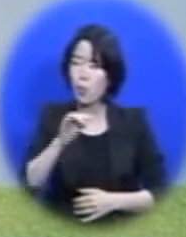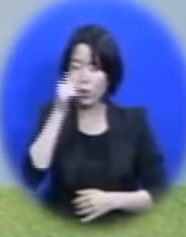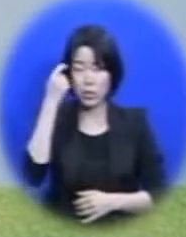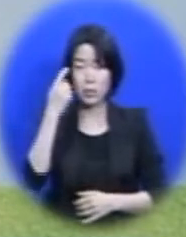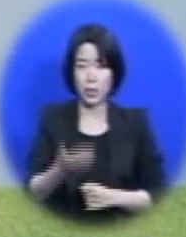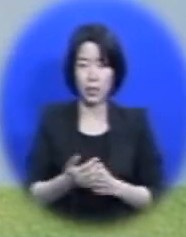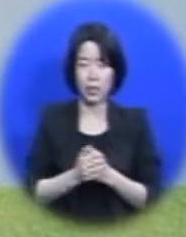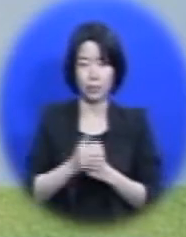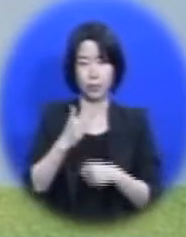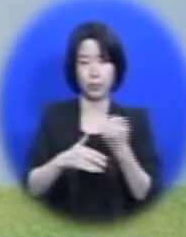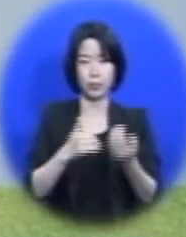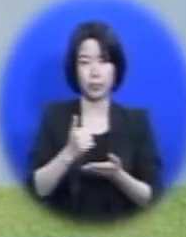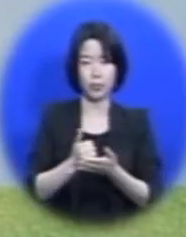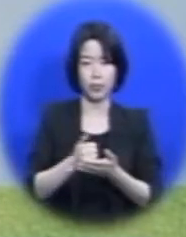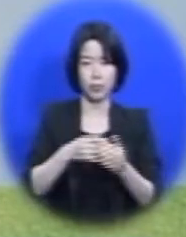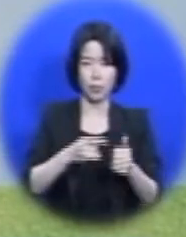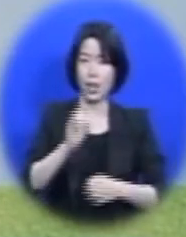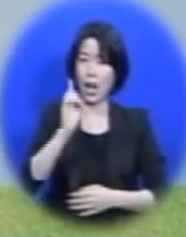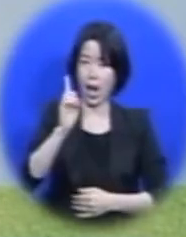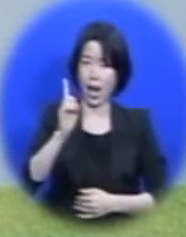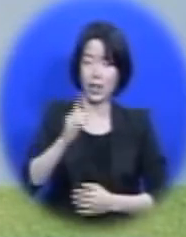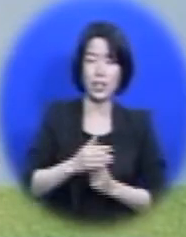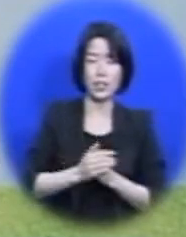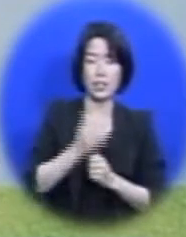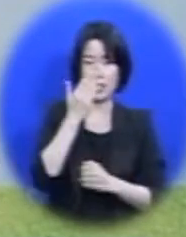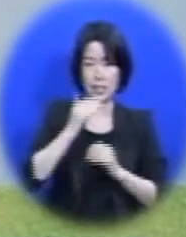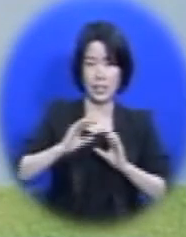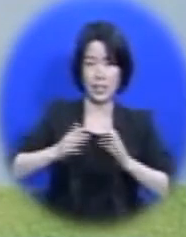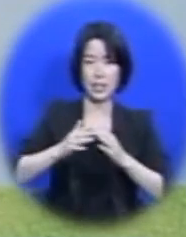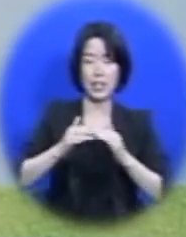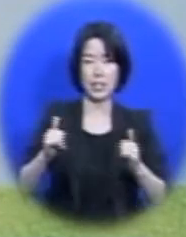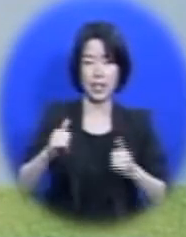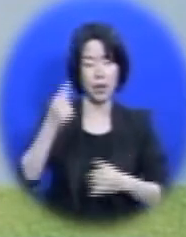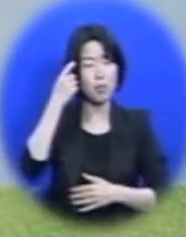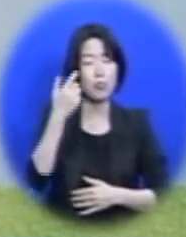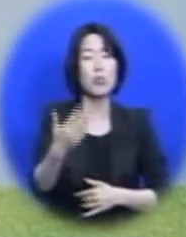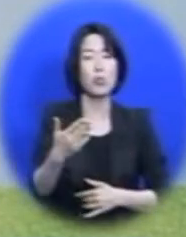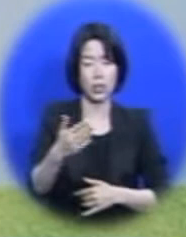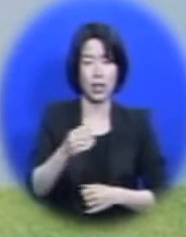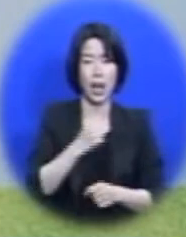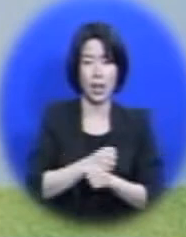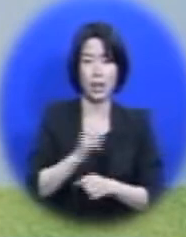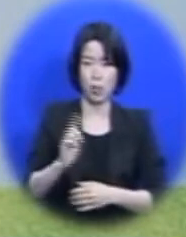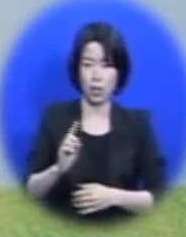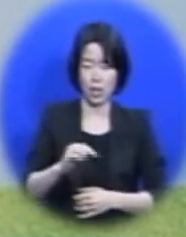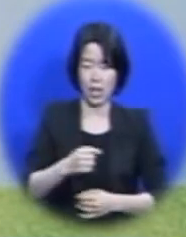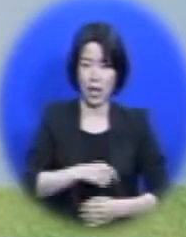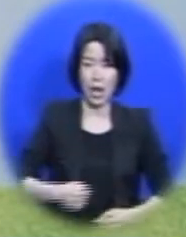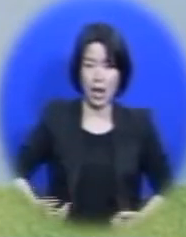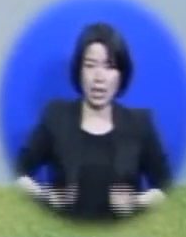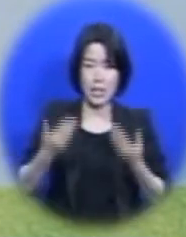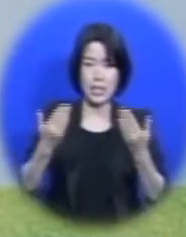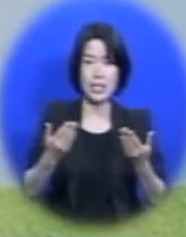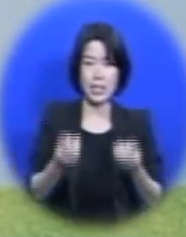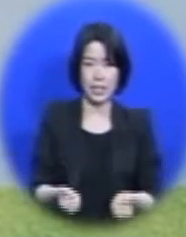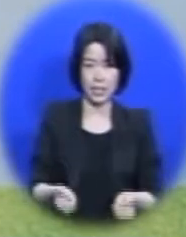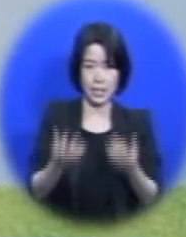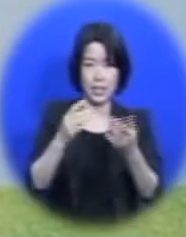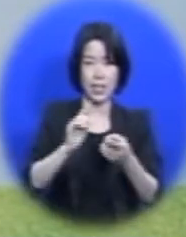네. 하나님께서 한 가지를 이스라엘 백성에게 물으시겠다고 하셨는데 그것은 희생제사에 대한